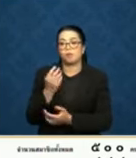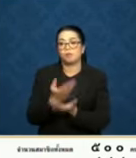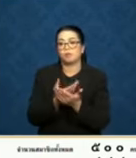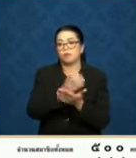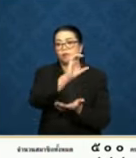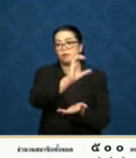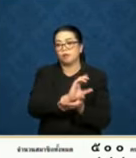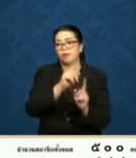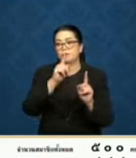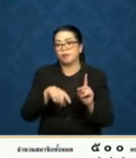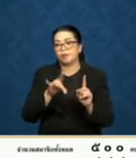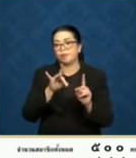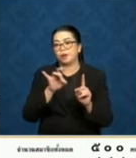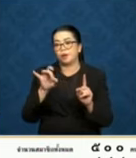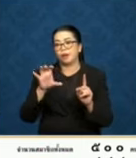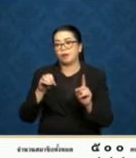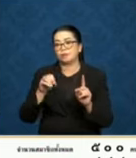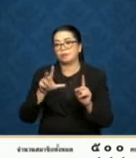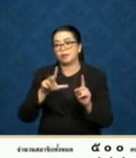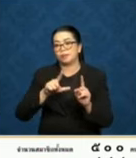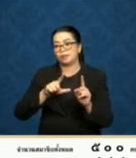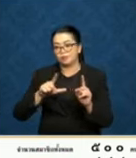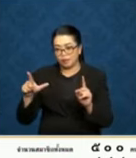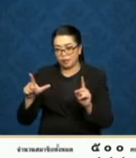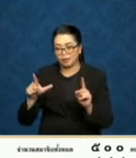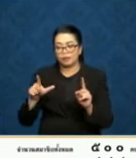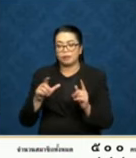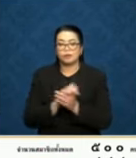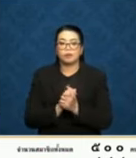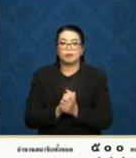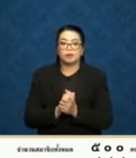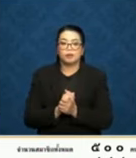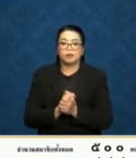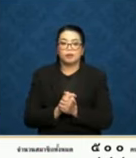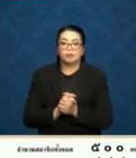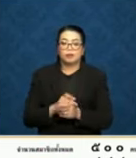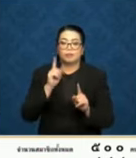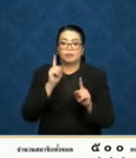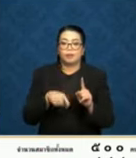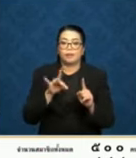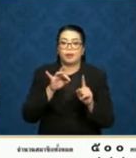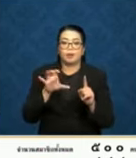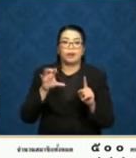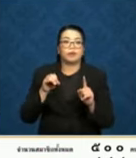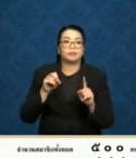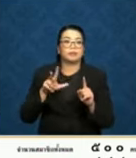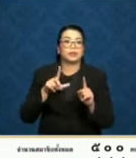า important Adrian